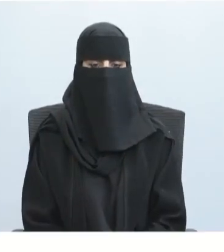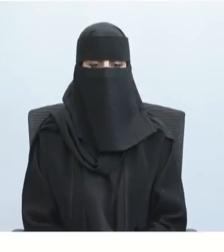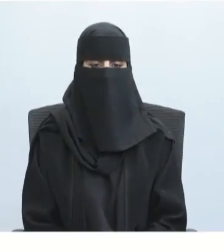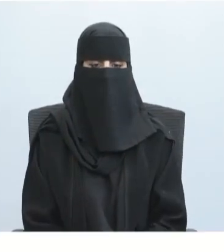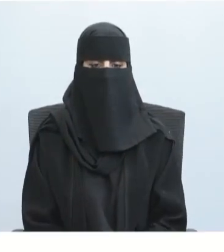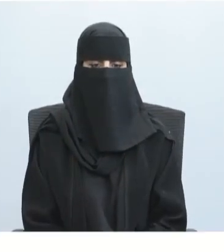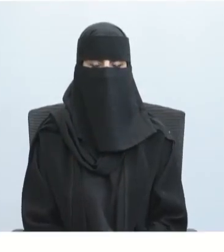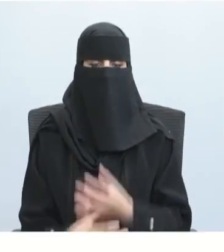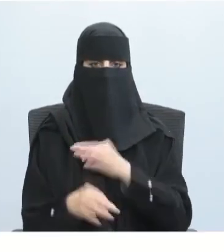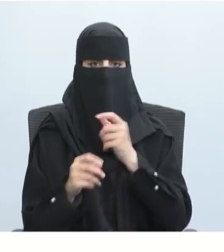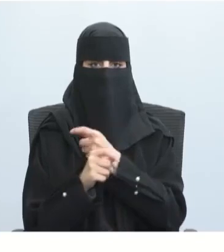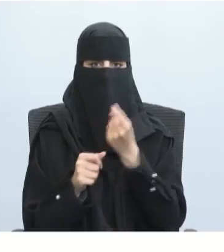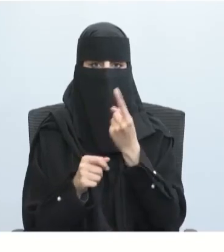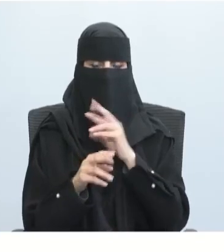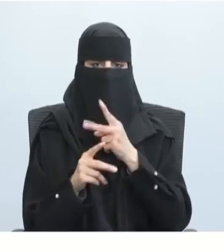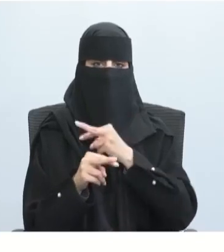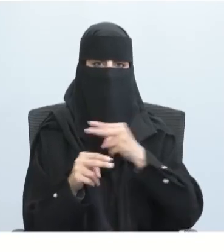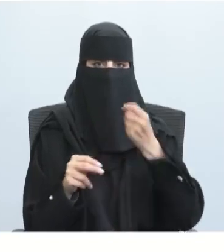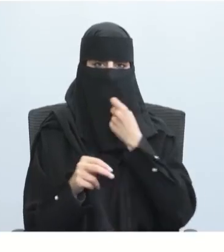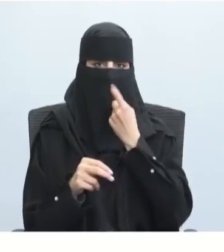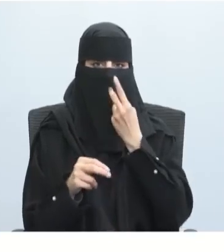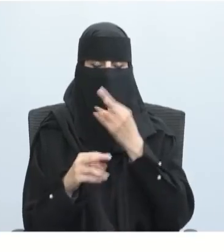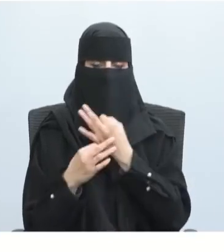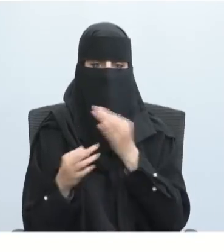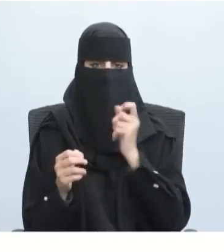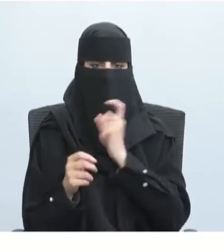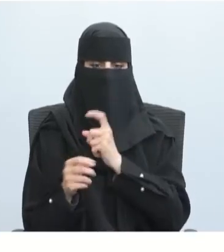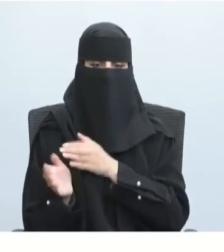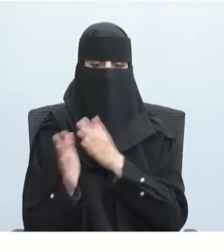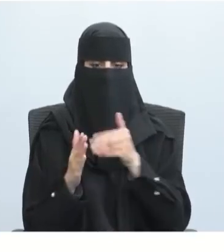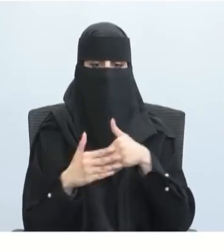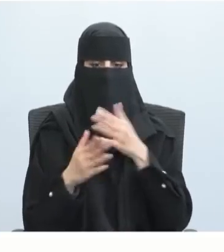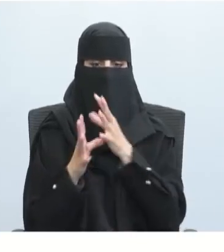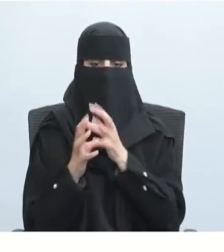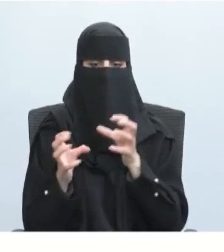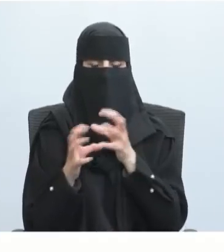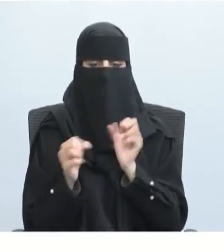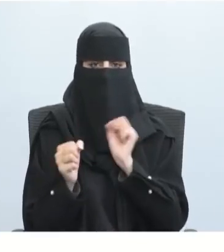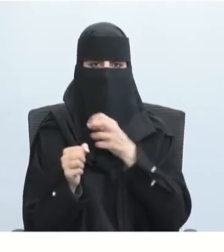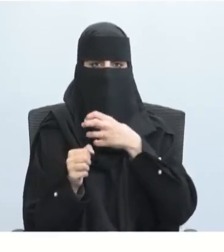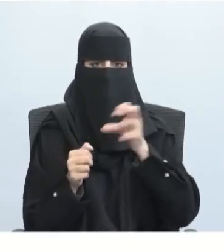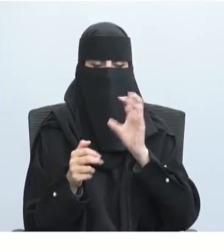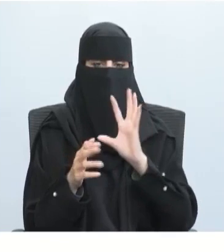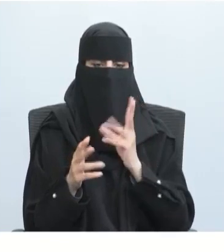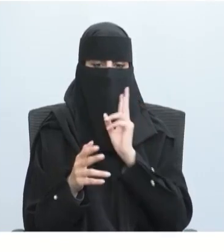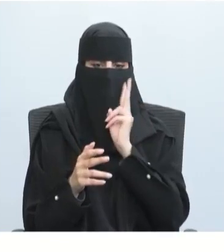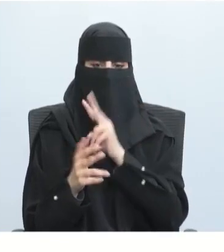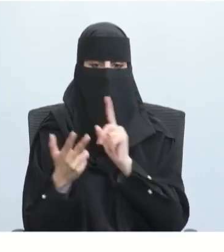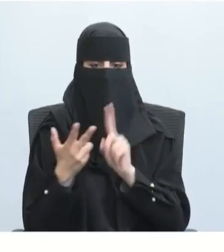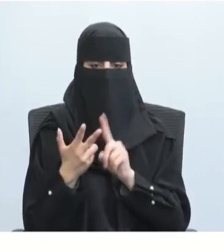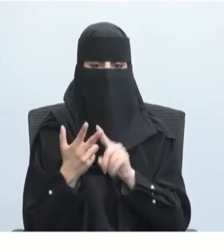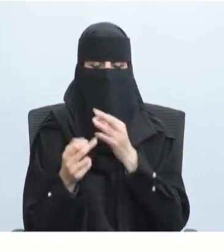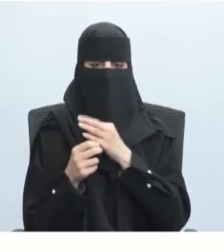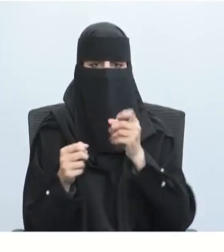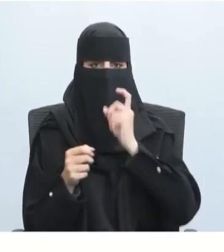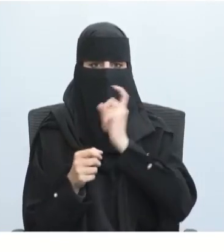ذكرنا مبلغ واحد او اقصاد سانوي بعد ذلك تحدثنا عن نقطه اخرى ذكرنا ان